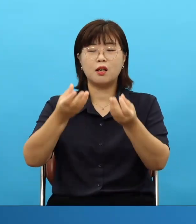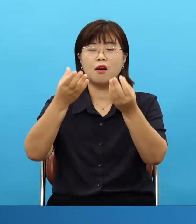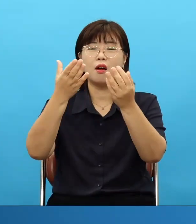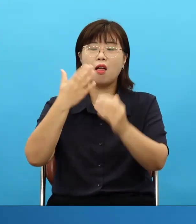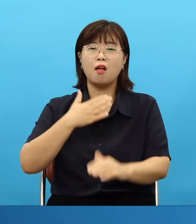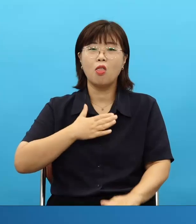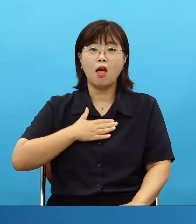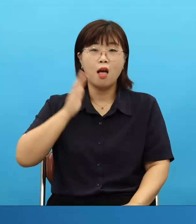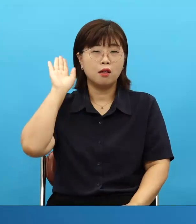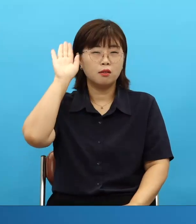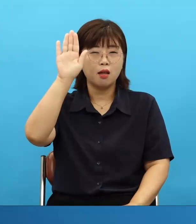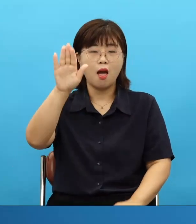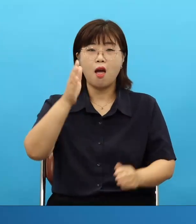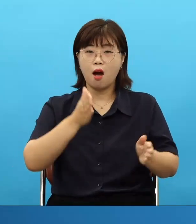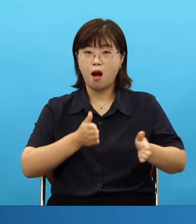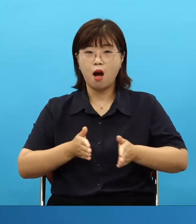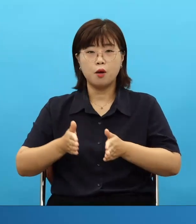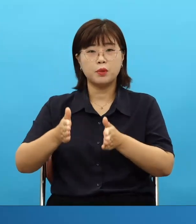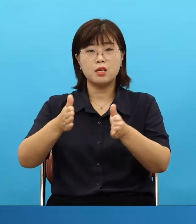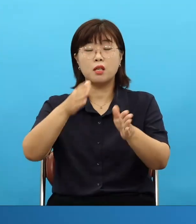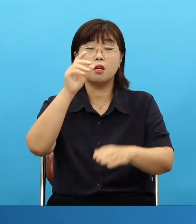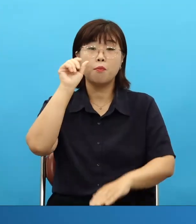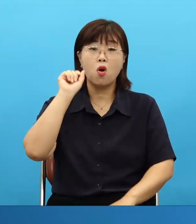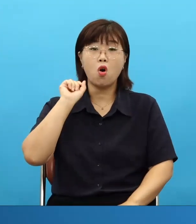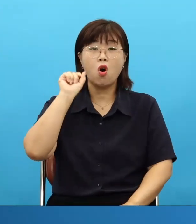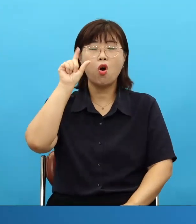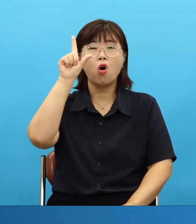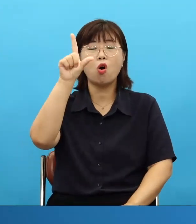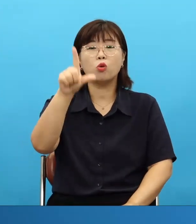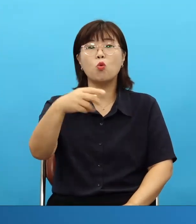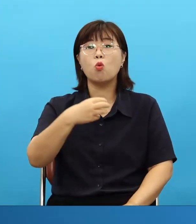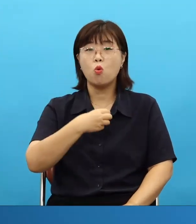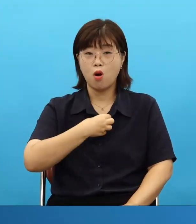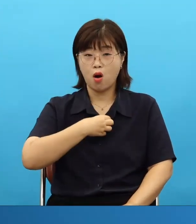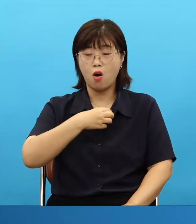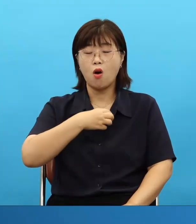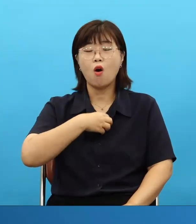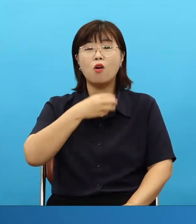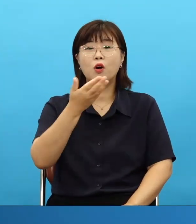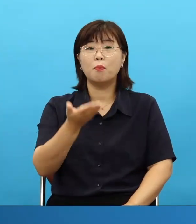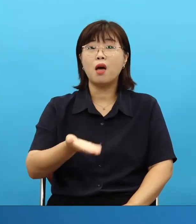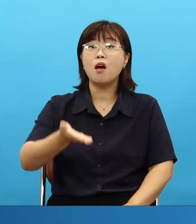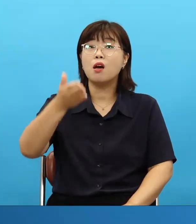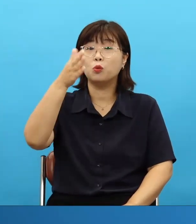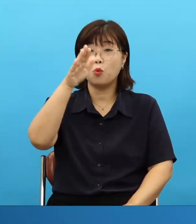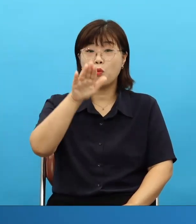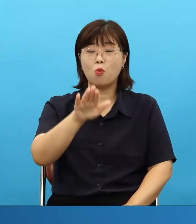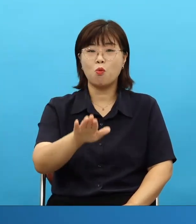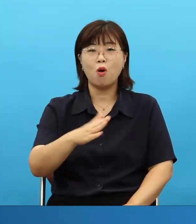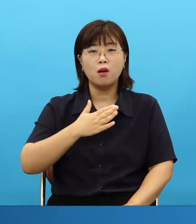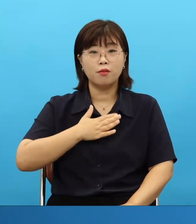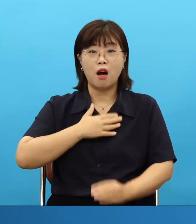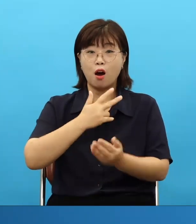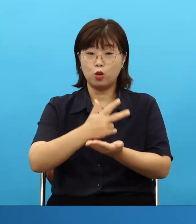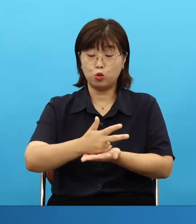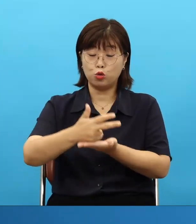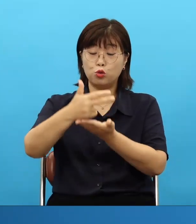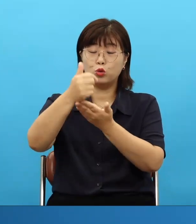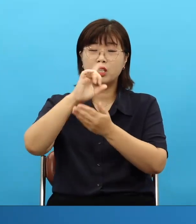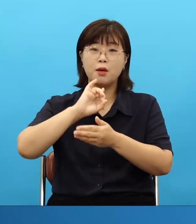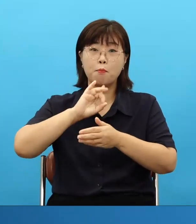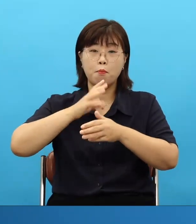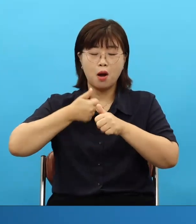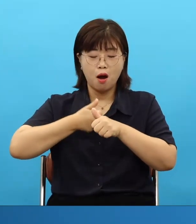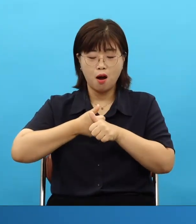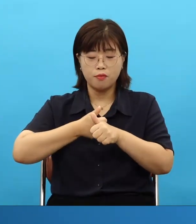할렐루야. 내 앞길 멀고 험해도 나